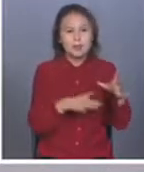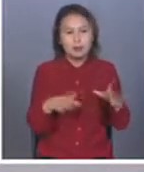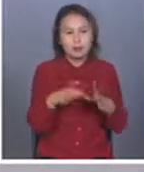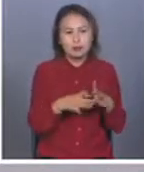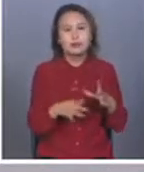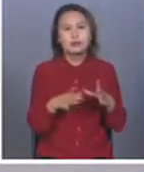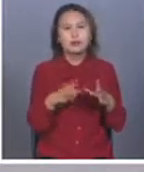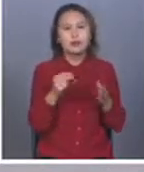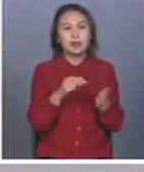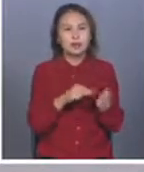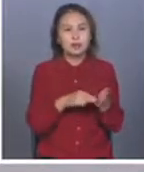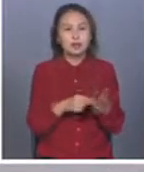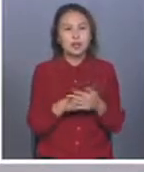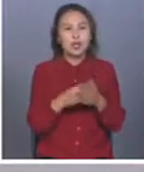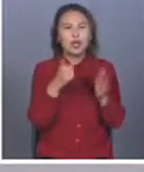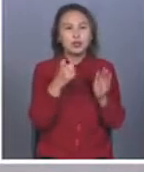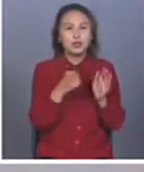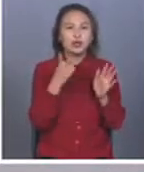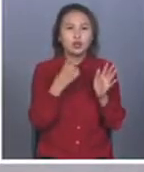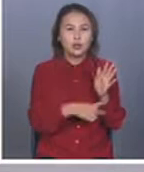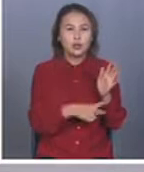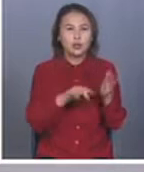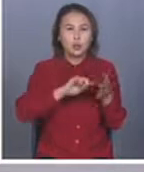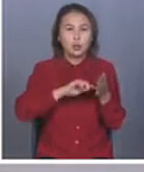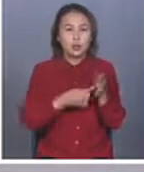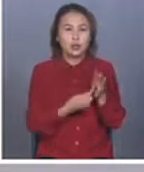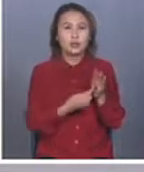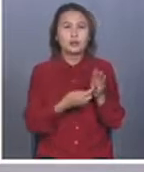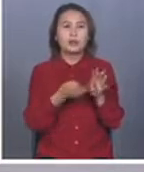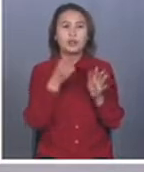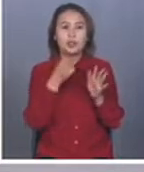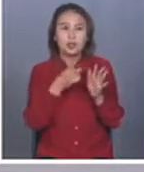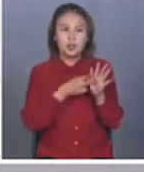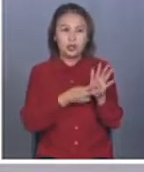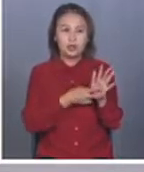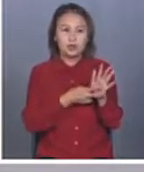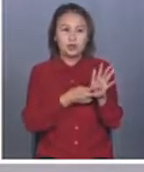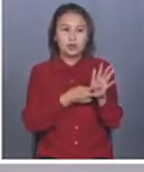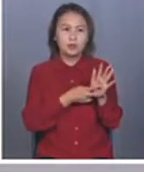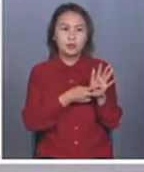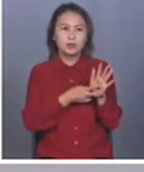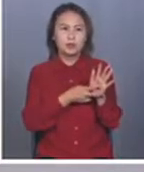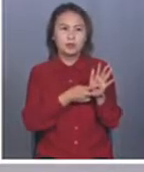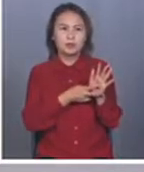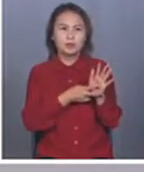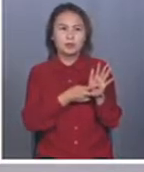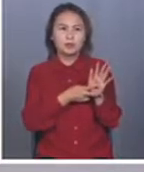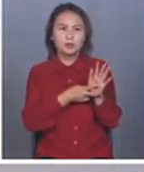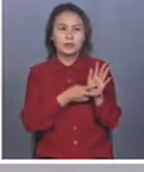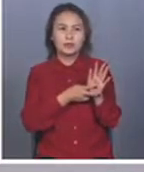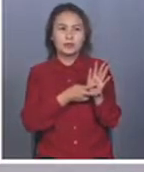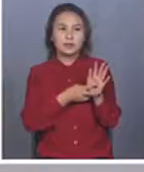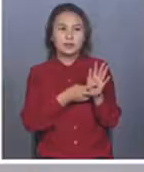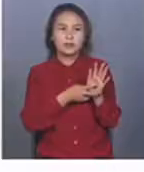табамыз. Әрине ол үшін 170 теңгені, яғни бір пиццаның бағасын сол пиццаның санына